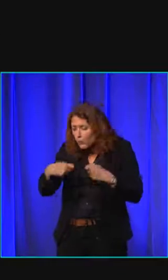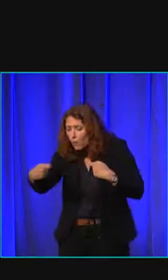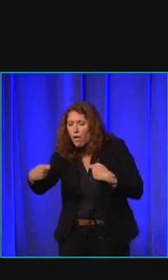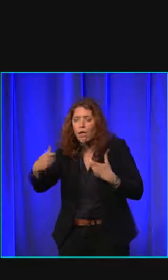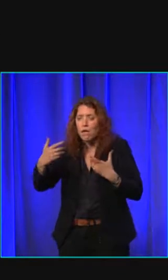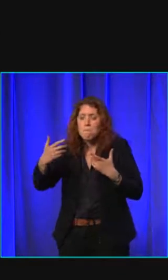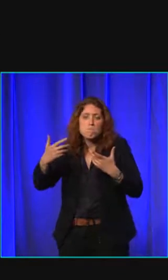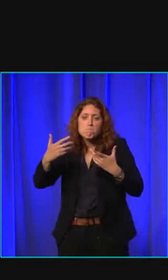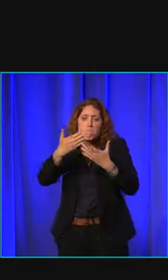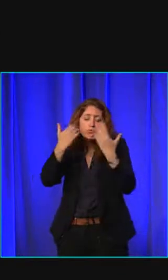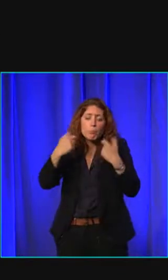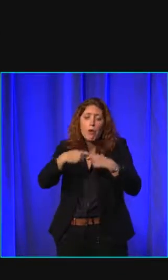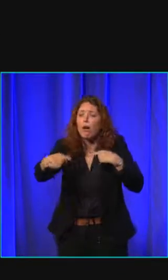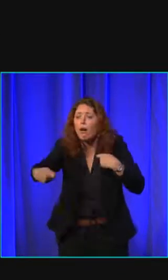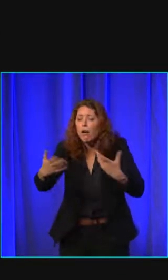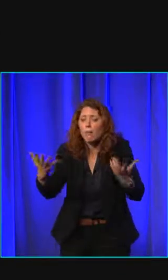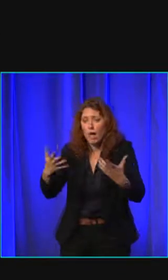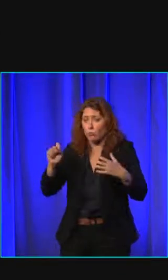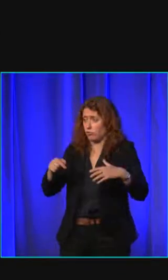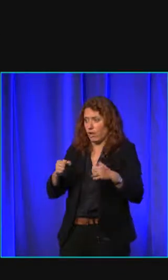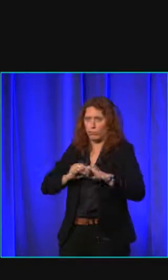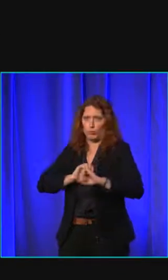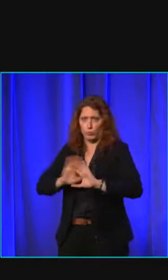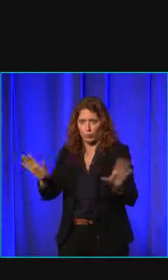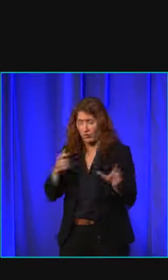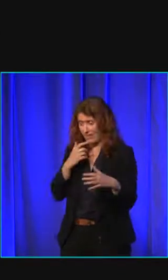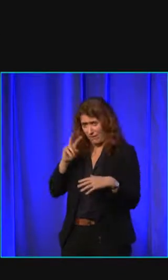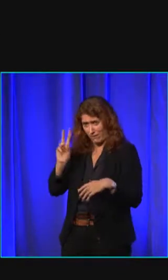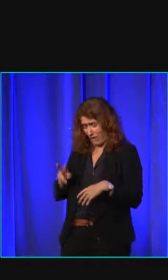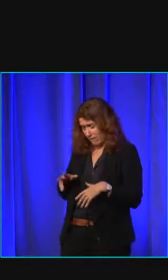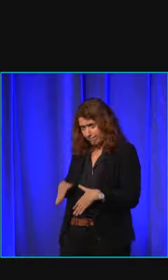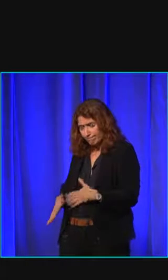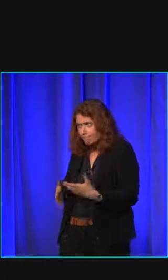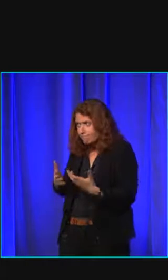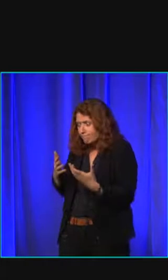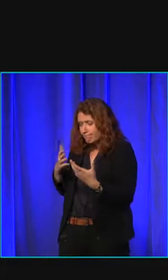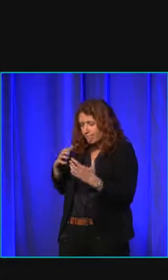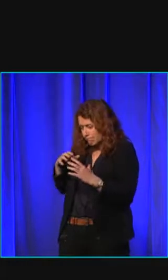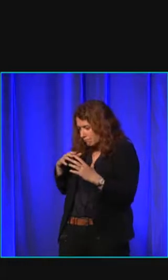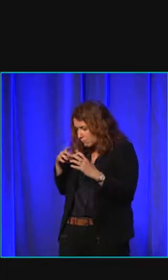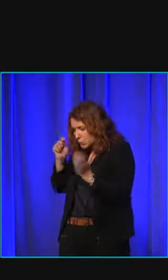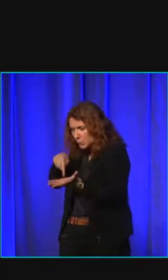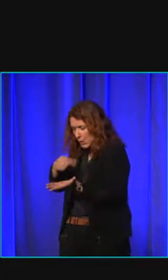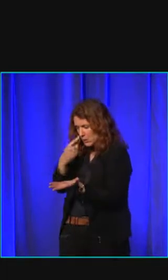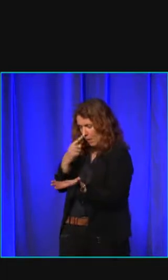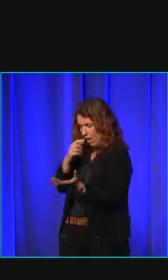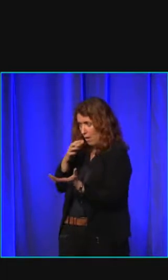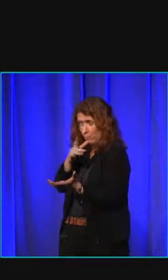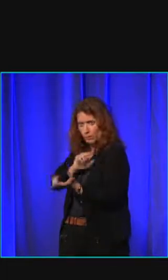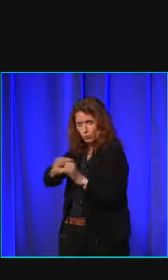long. Donc il ne perçoit plus de sensations dans la partie qui est immobilisée. Donc qu'est-ce qui va se passer ? Eh